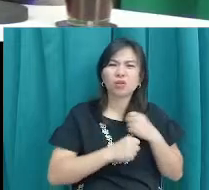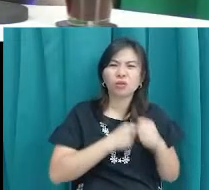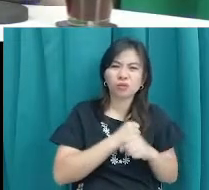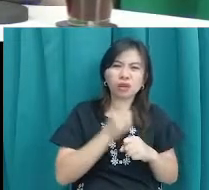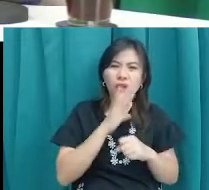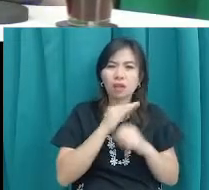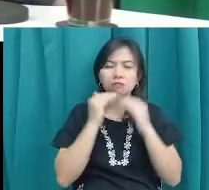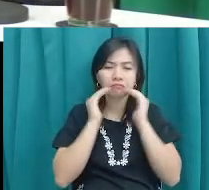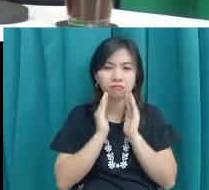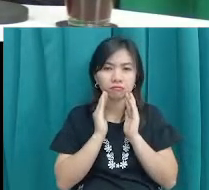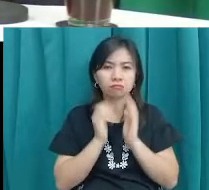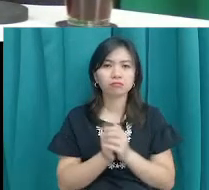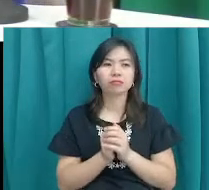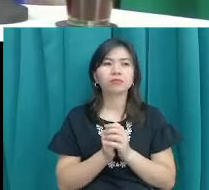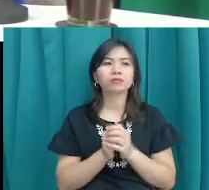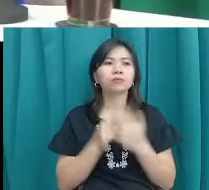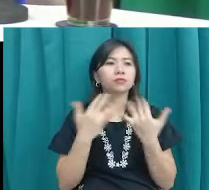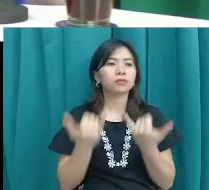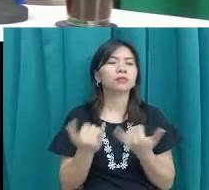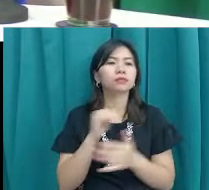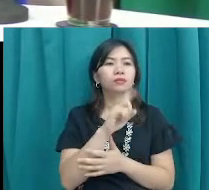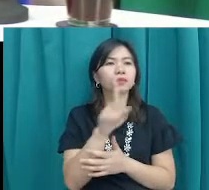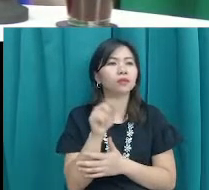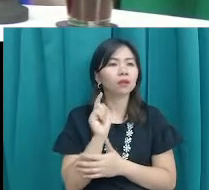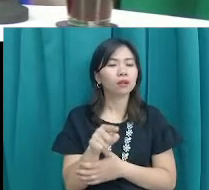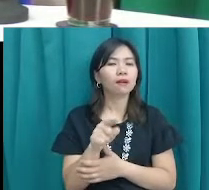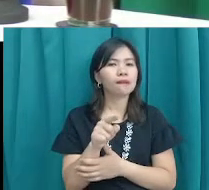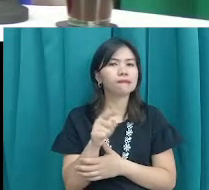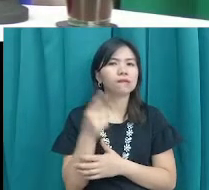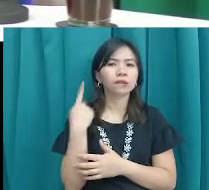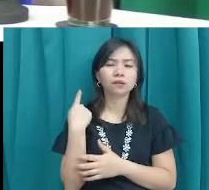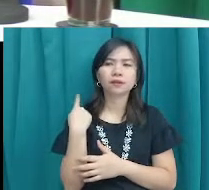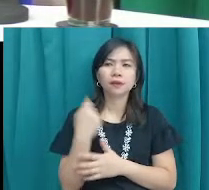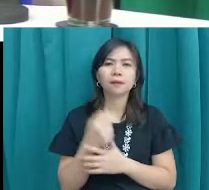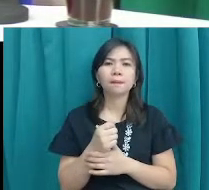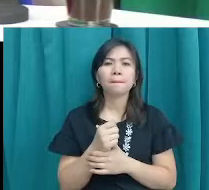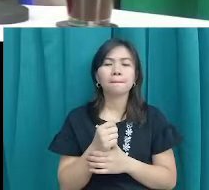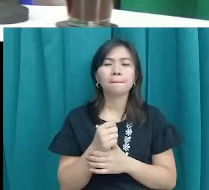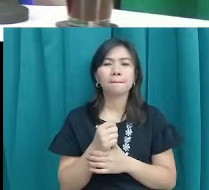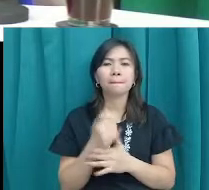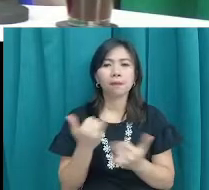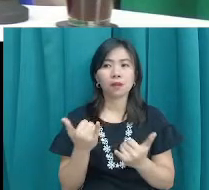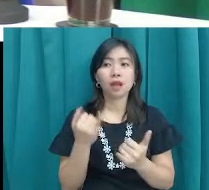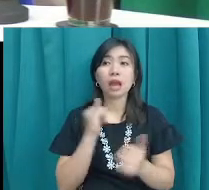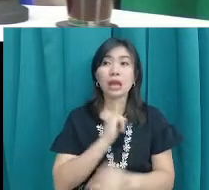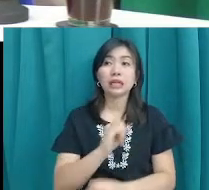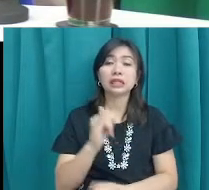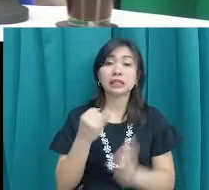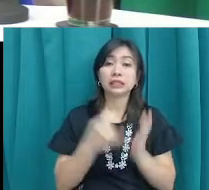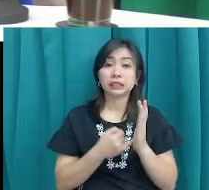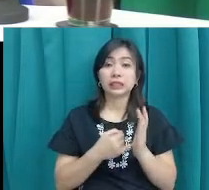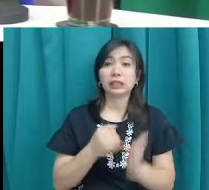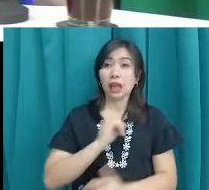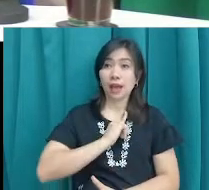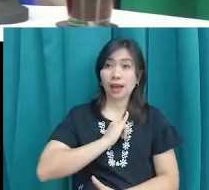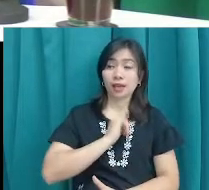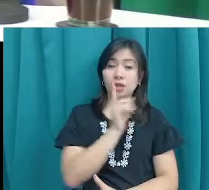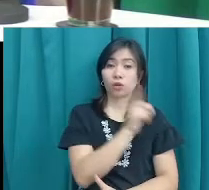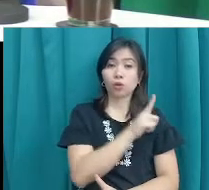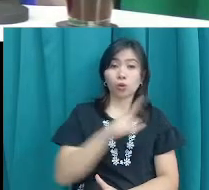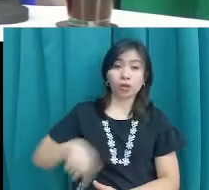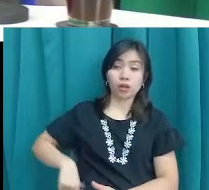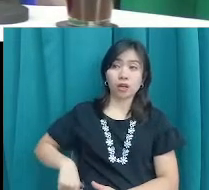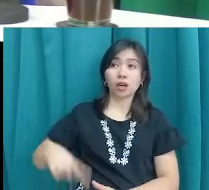Jesucristo, ang tanong, nagkaroon sila ulit lahat ngayon ng katanungan, ako po ba Panginoon? Ako po ba